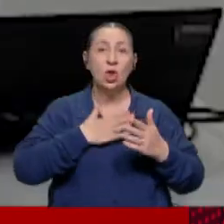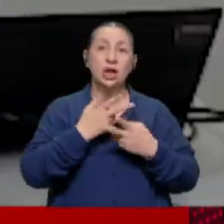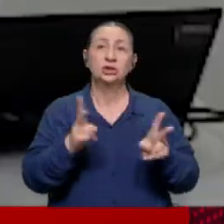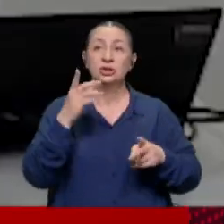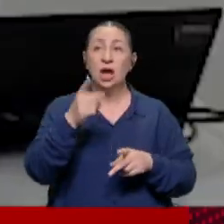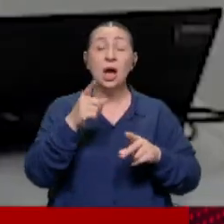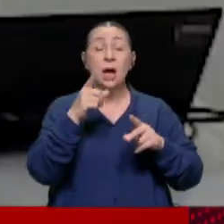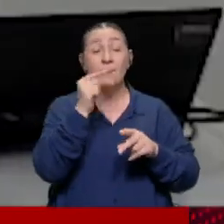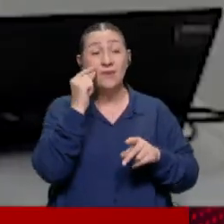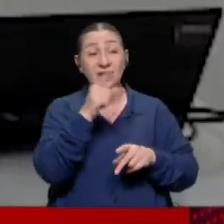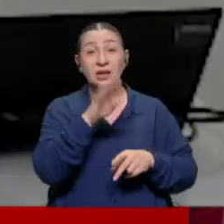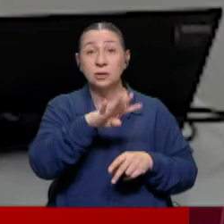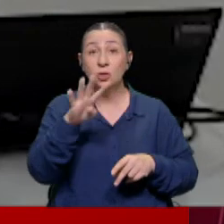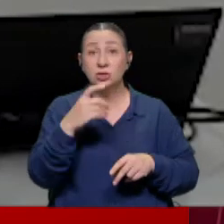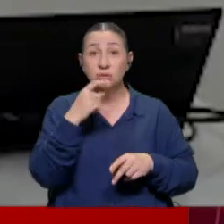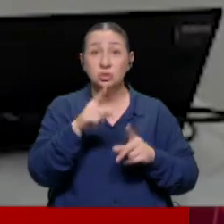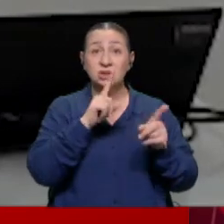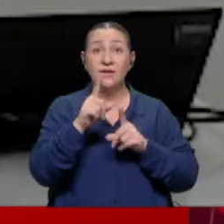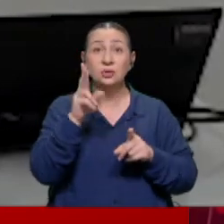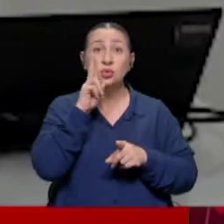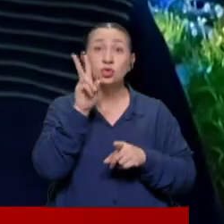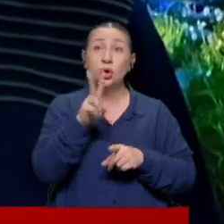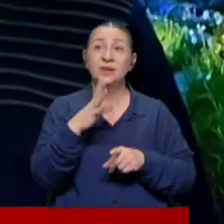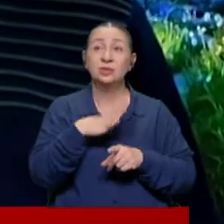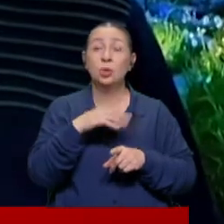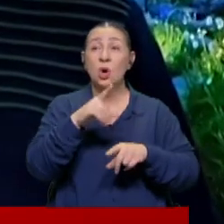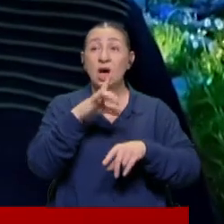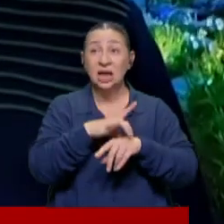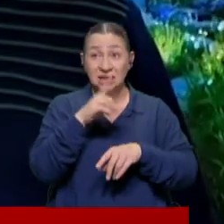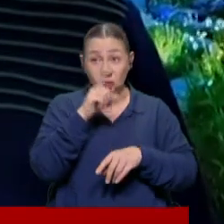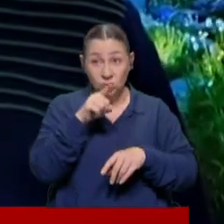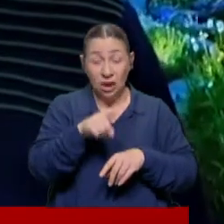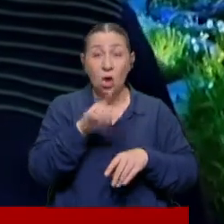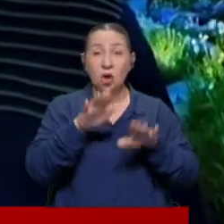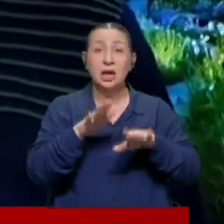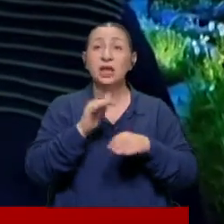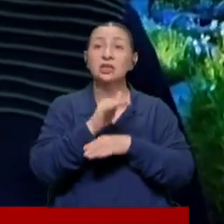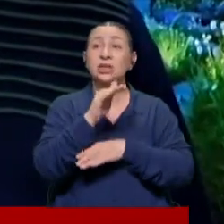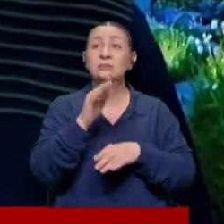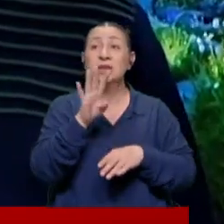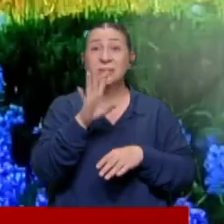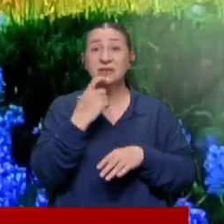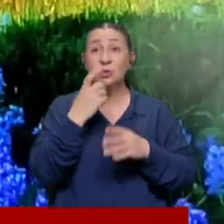açılacak. Abdülbari Bey 44 yaşında ve bu davanın sonucunu görmek istiyorum. Bu hastalıkta ortalama yaşam süresi